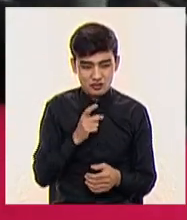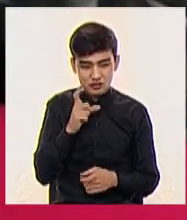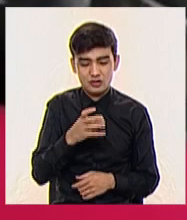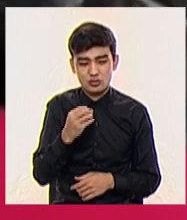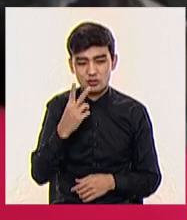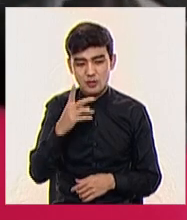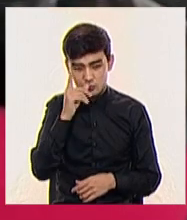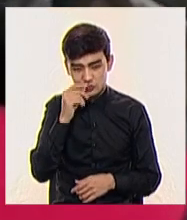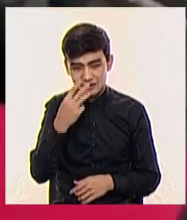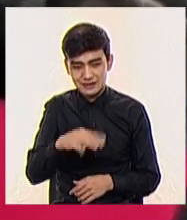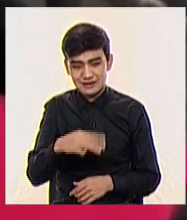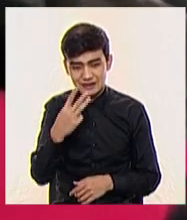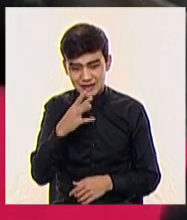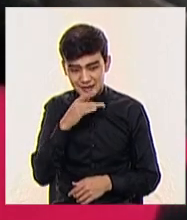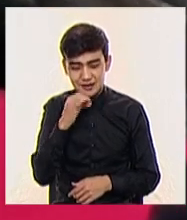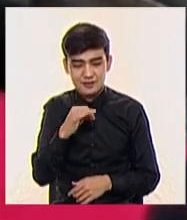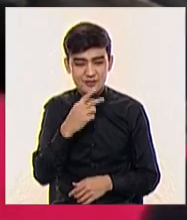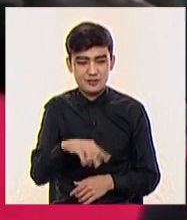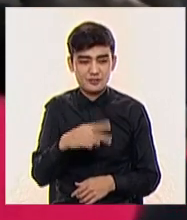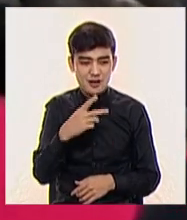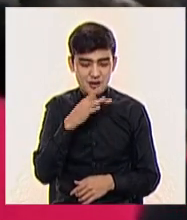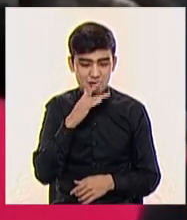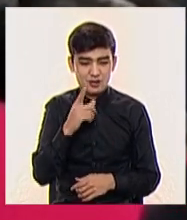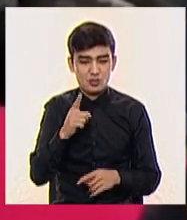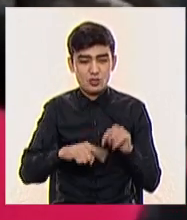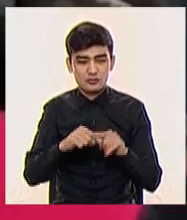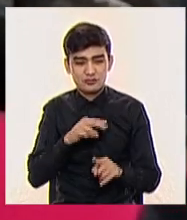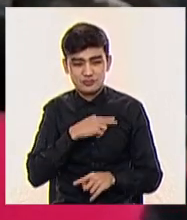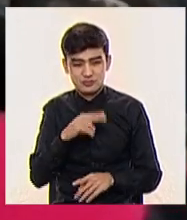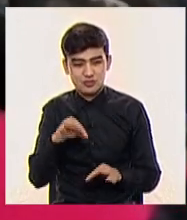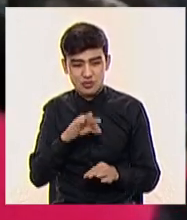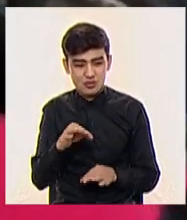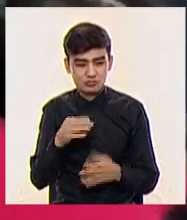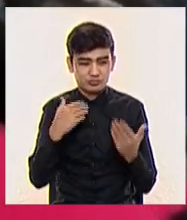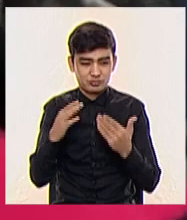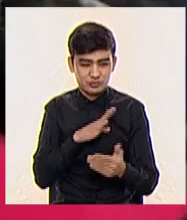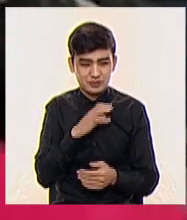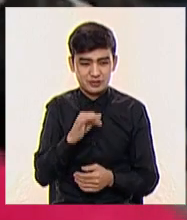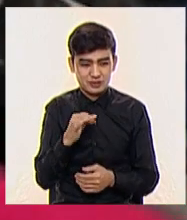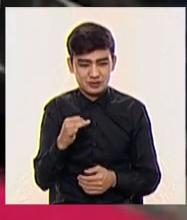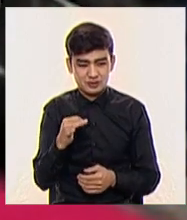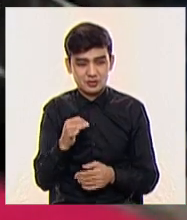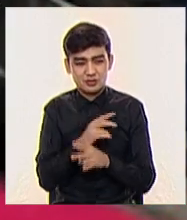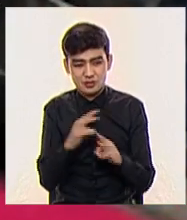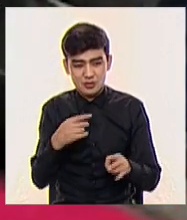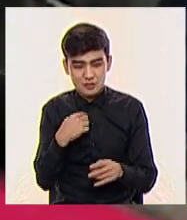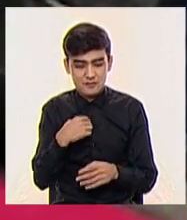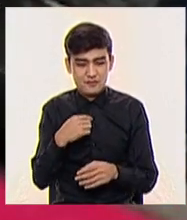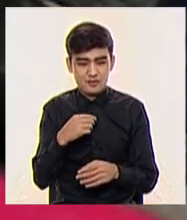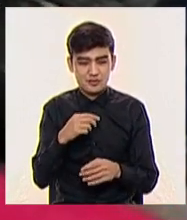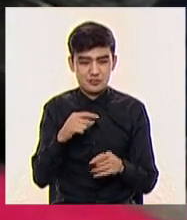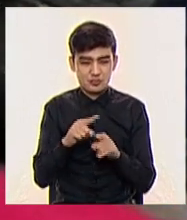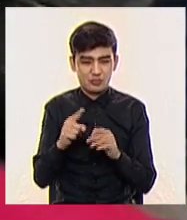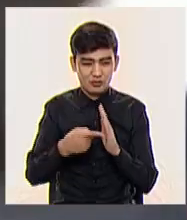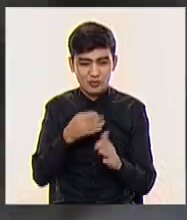мужчин – 33 лет и 22. Родственники погибших в приватной беседе заявили, что не имеют никому претензий.